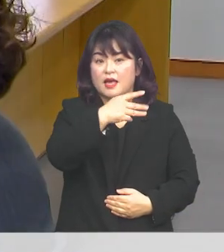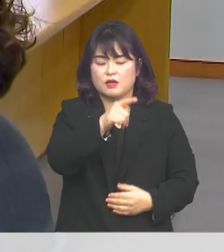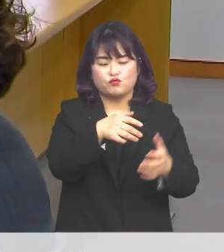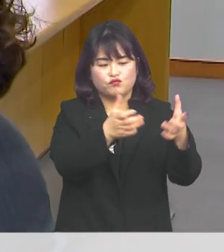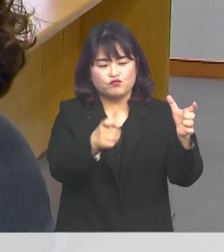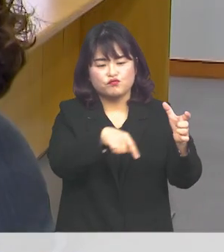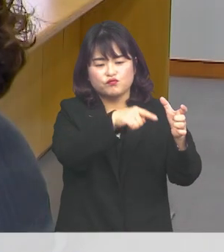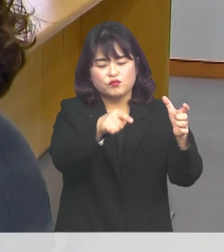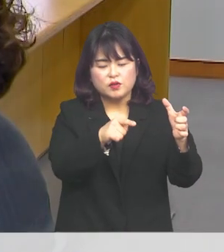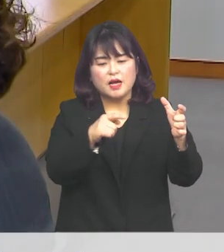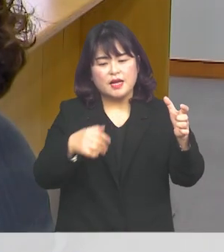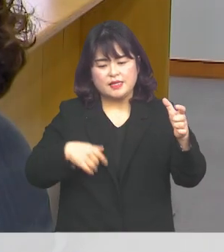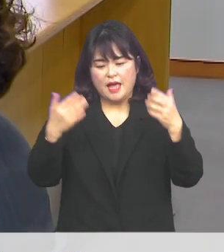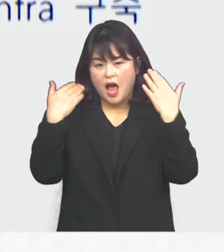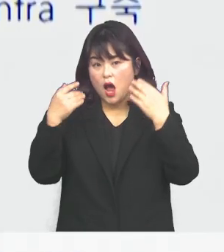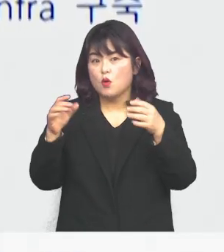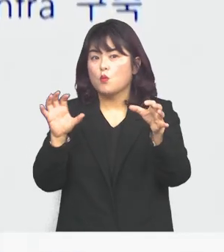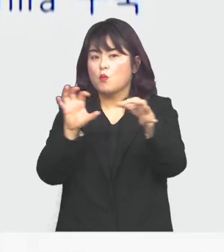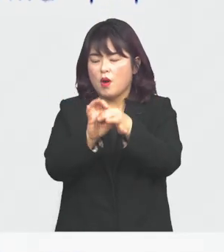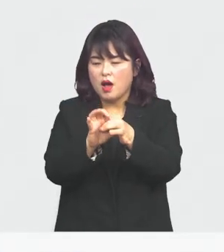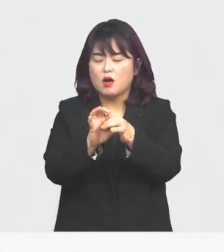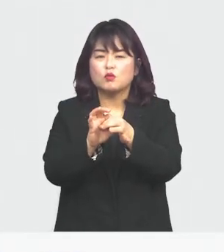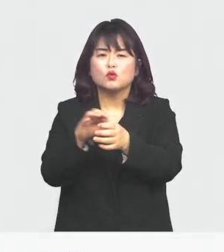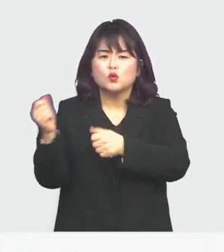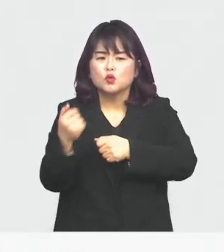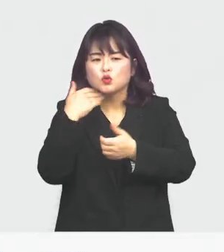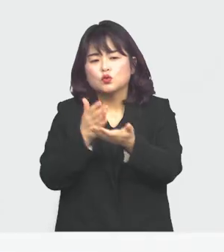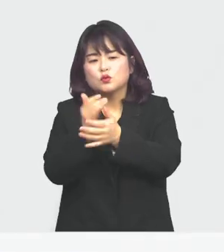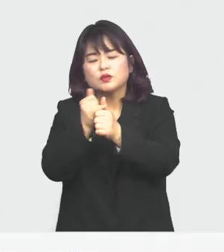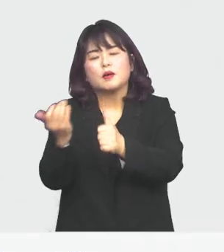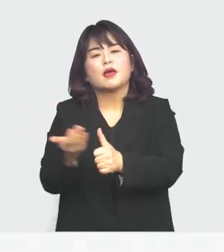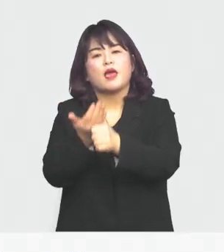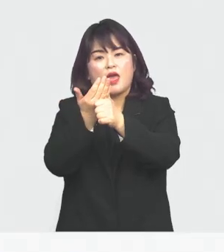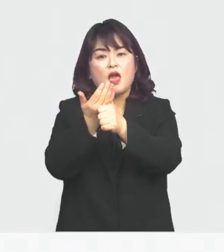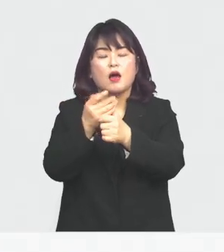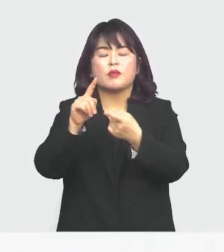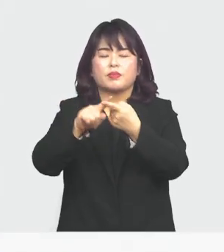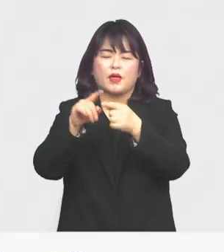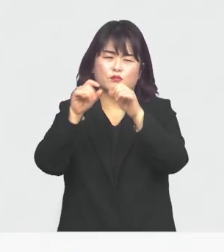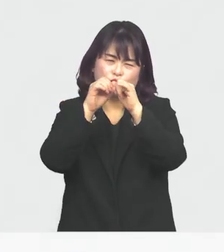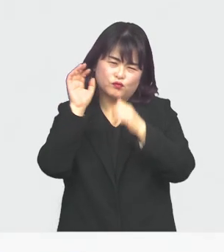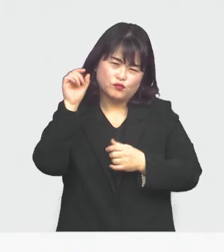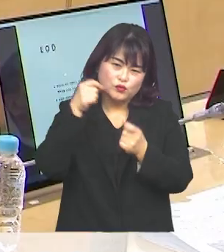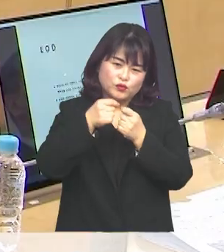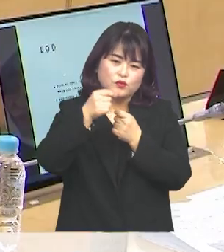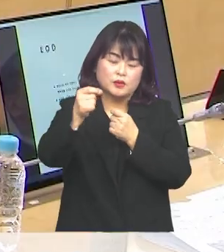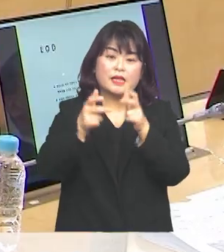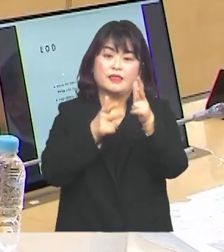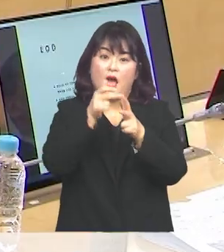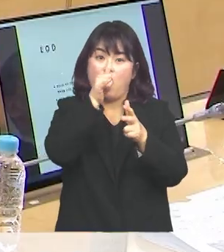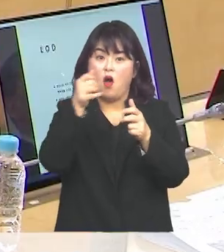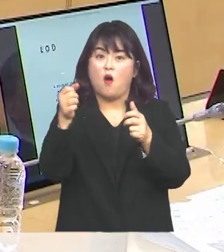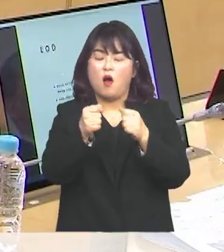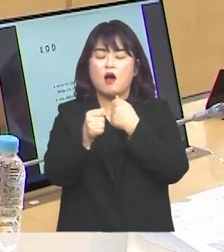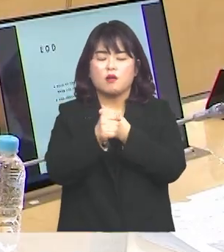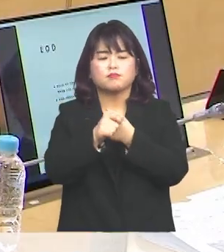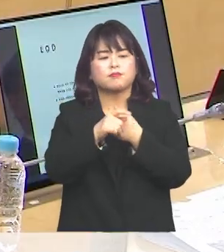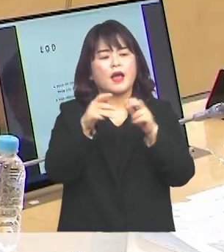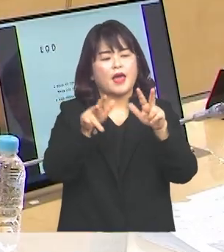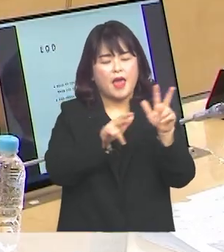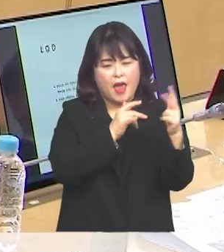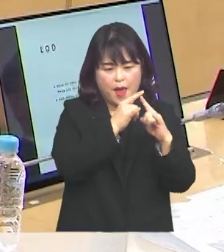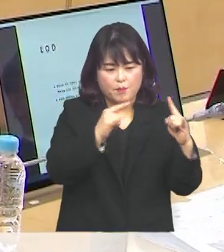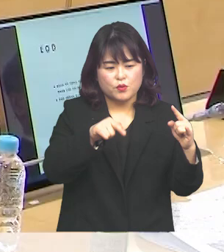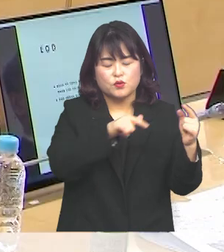용인에서는 지역 학교와 협력해 골프 유망주를 발굴하고 체계적으로 양성하는 장기 비전을 비롯해 세리키즈 골프